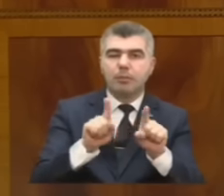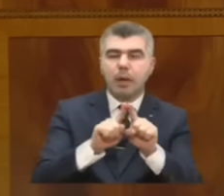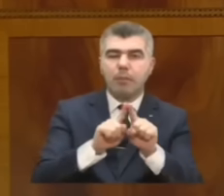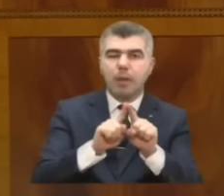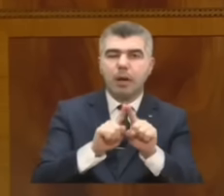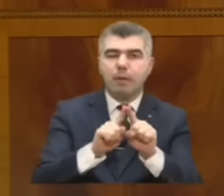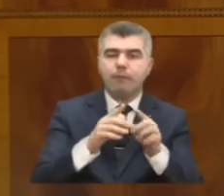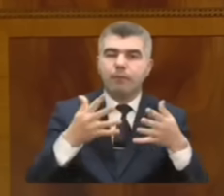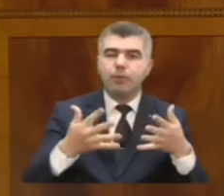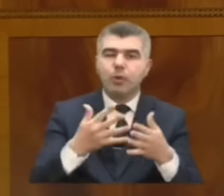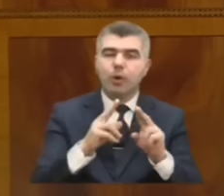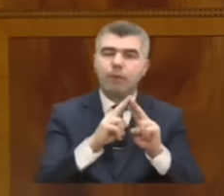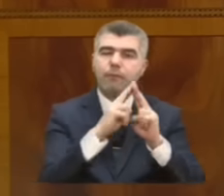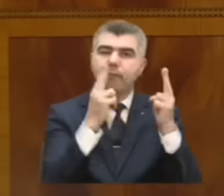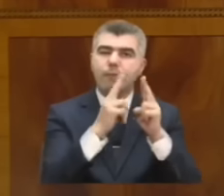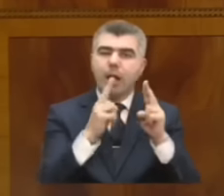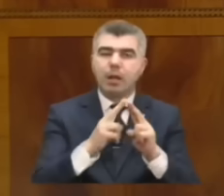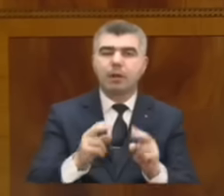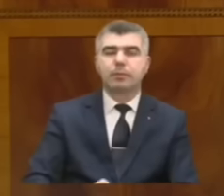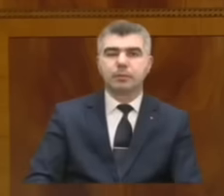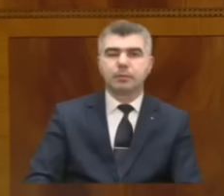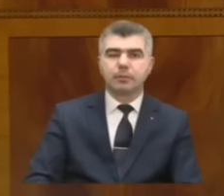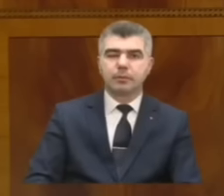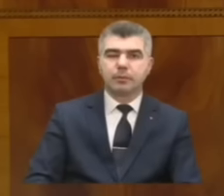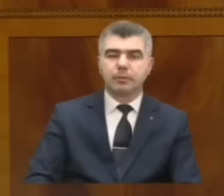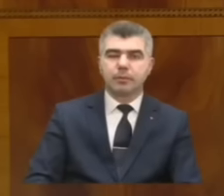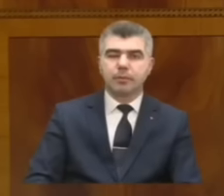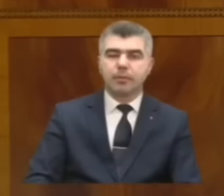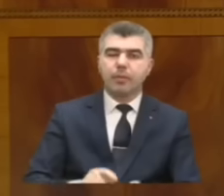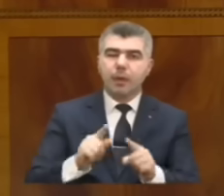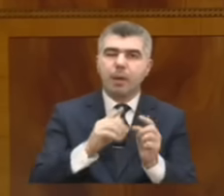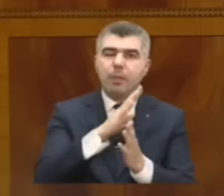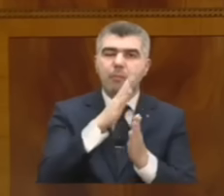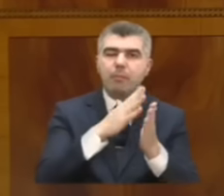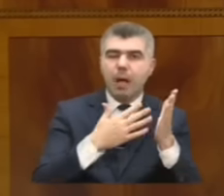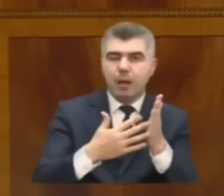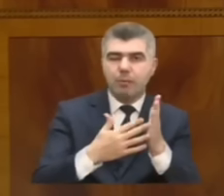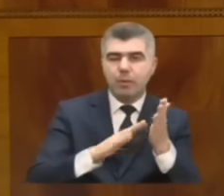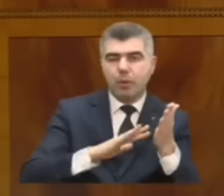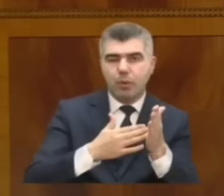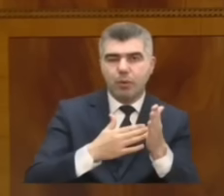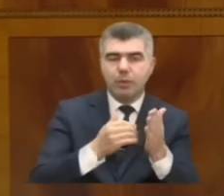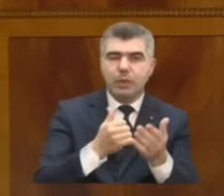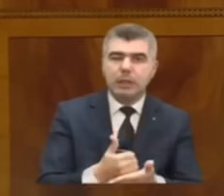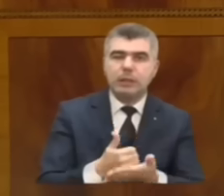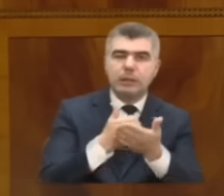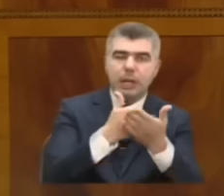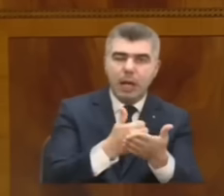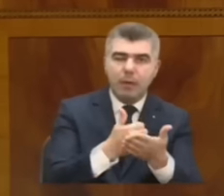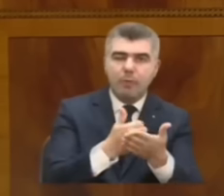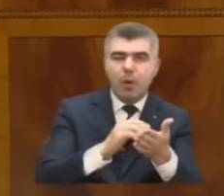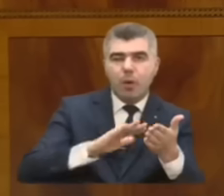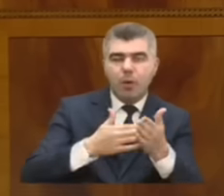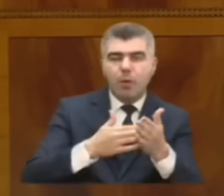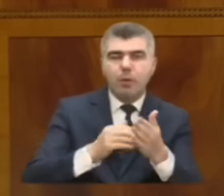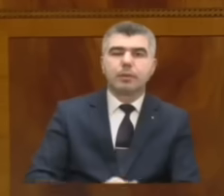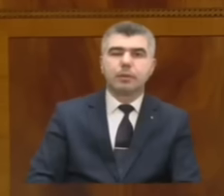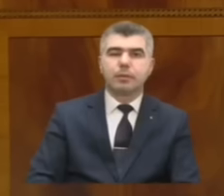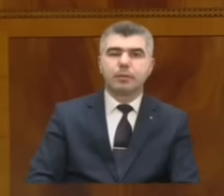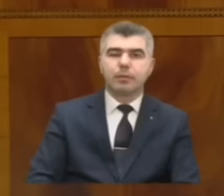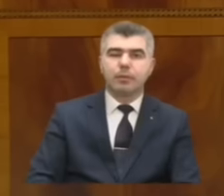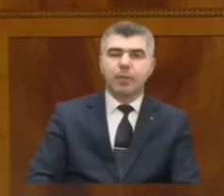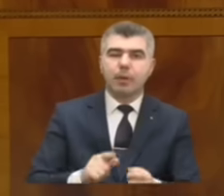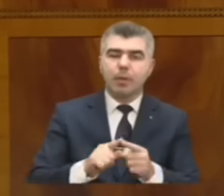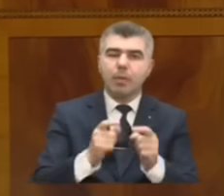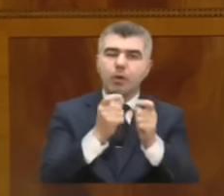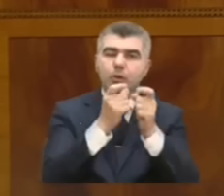الأسواق الخارجية؟ ما هو الأثر الحقيقي لباقي البرامج؟ برنامج دعم المصدر المبتدئين سواء